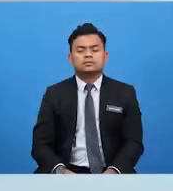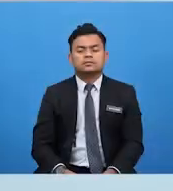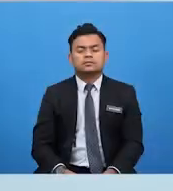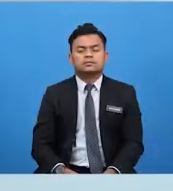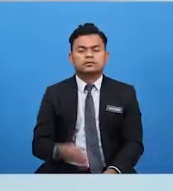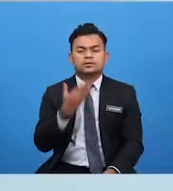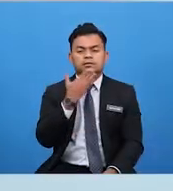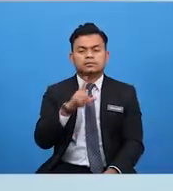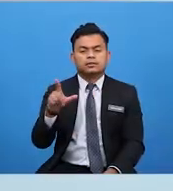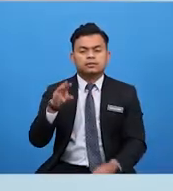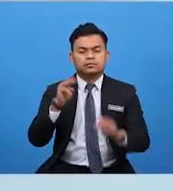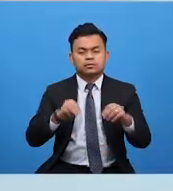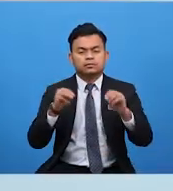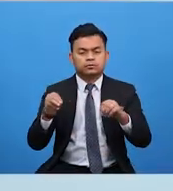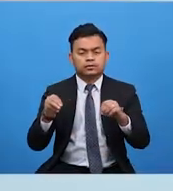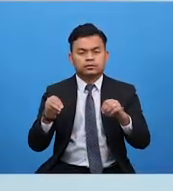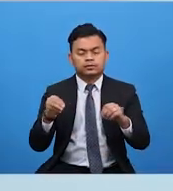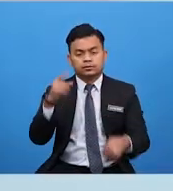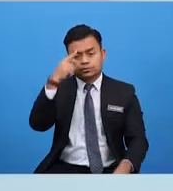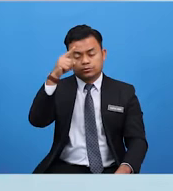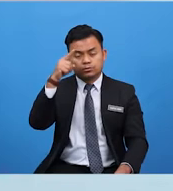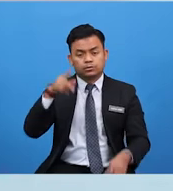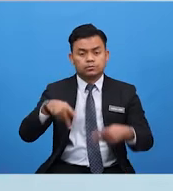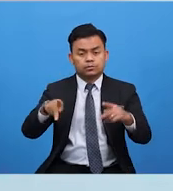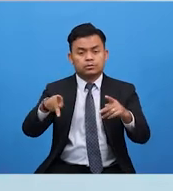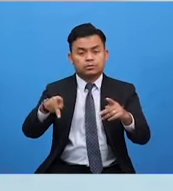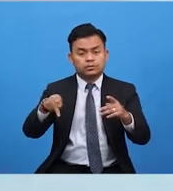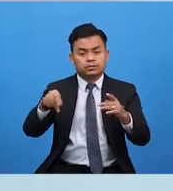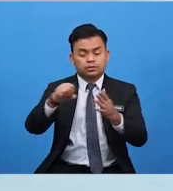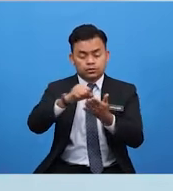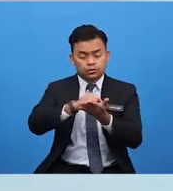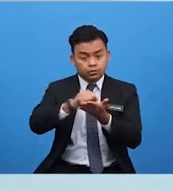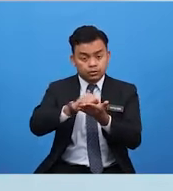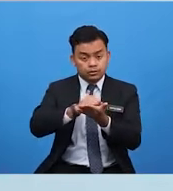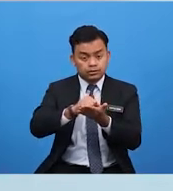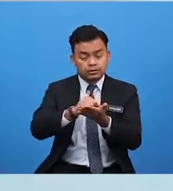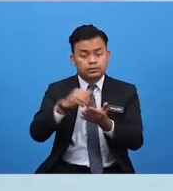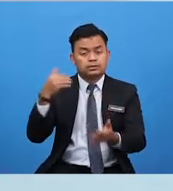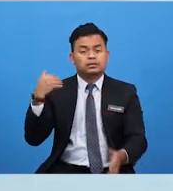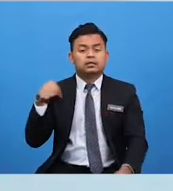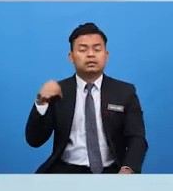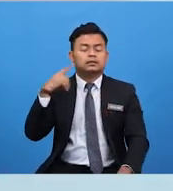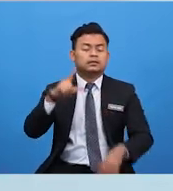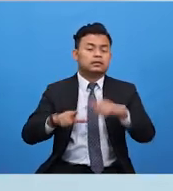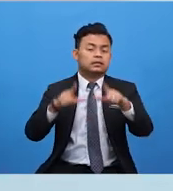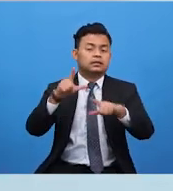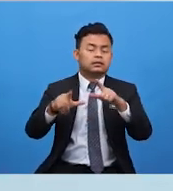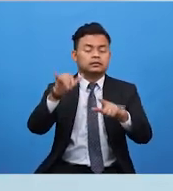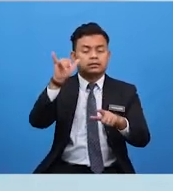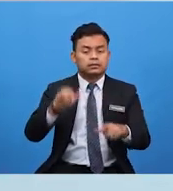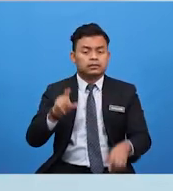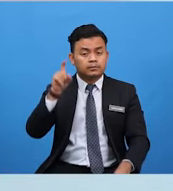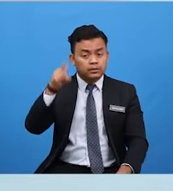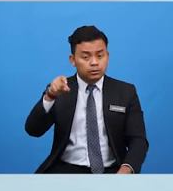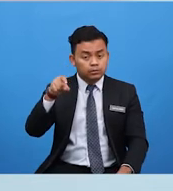Baiklah murid-murid, untuk proses mencuci, terdapat beberapa langkah yang perlu dilakukan